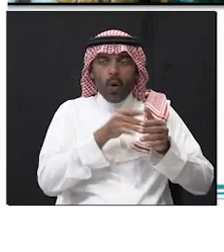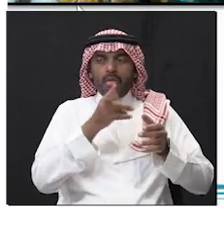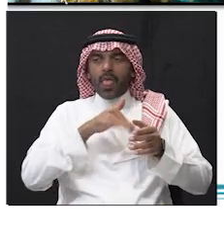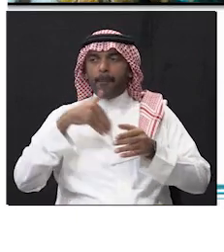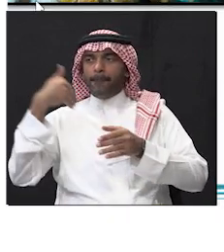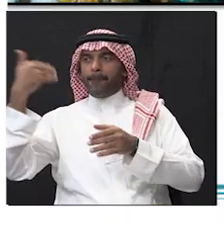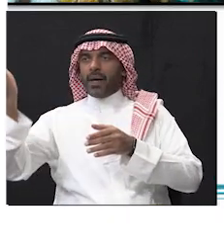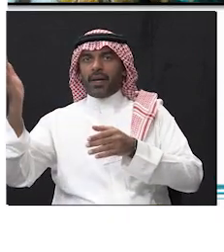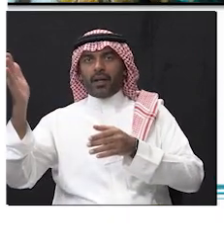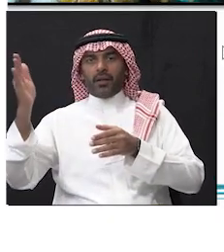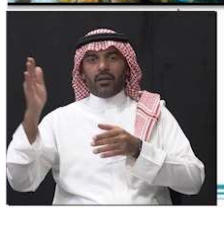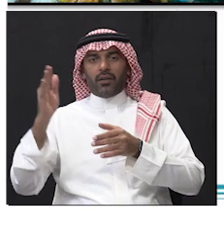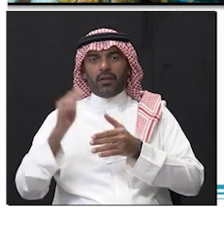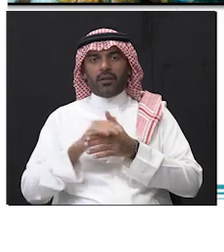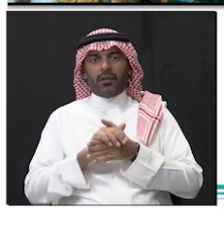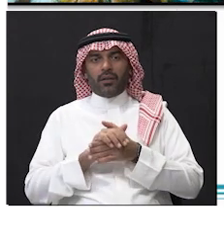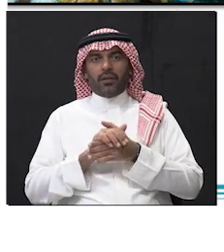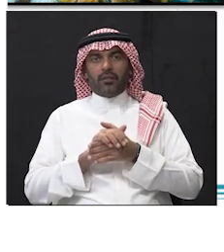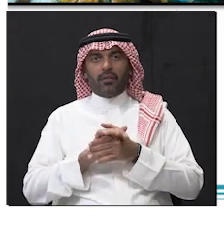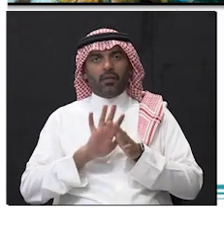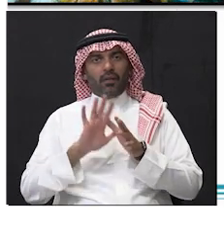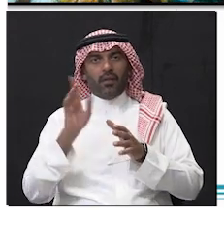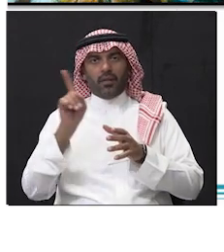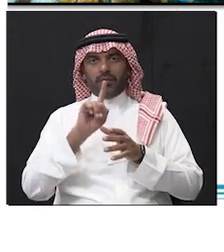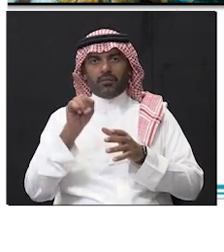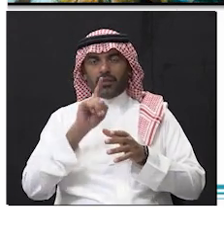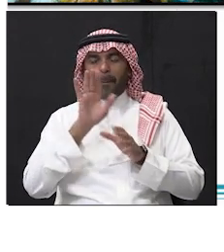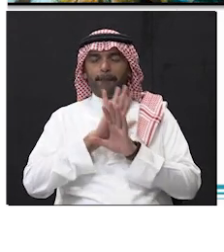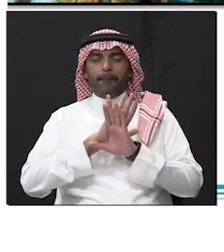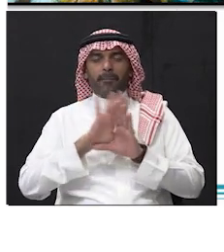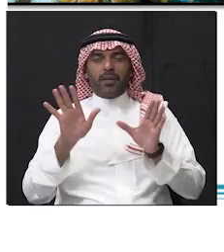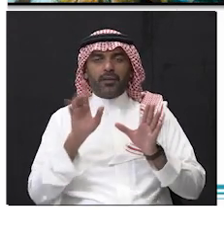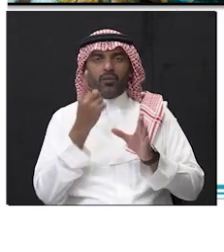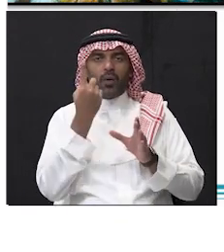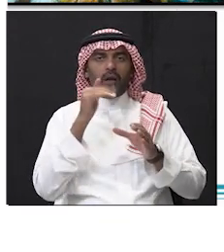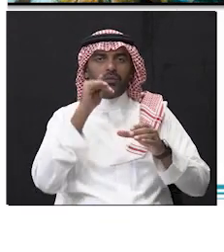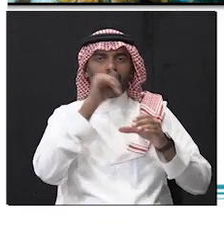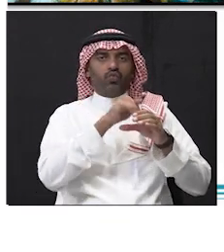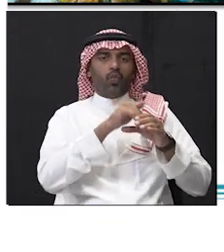أحسنتم، معيشتها فقط في البحار.